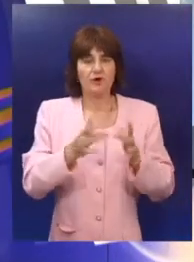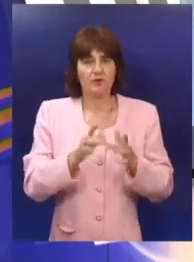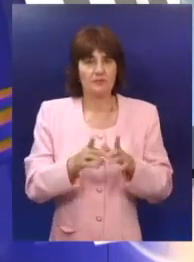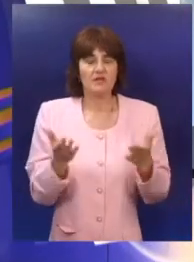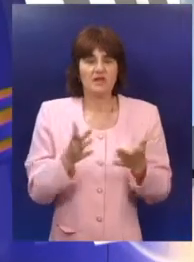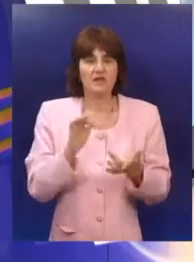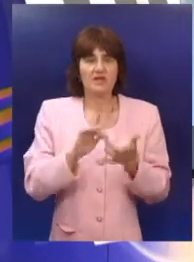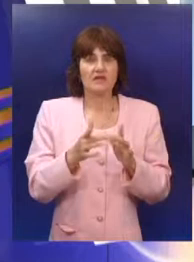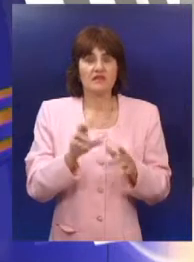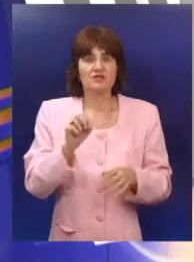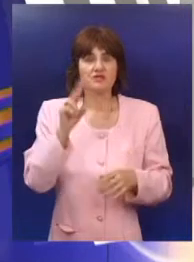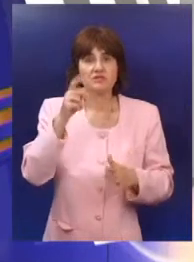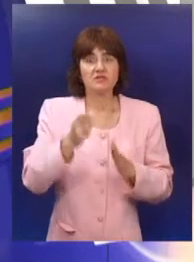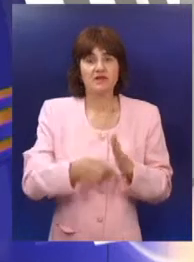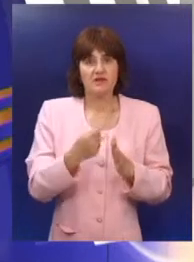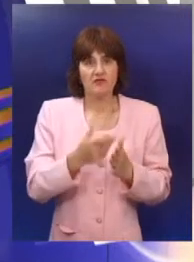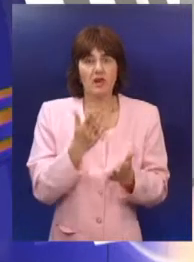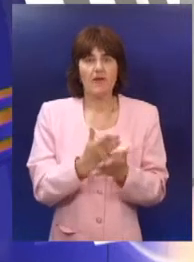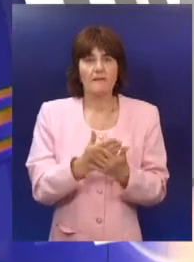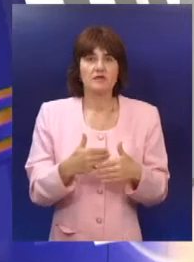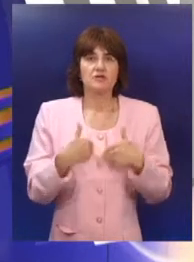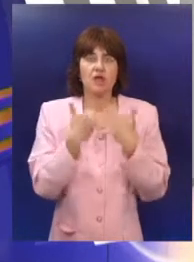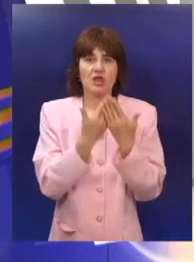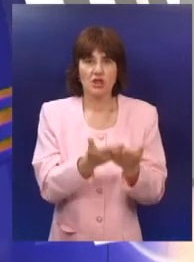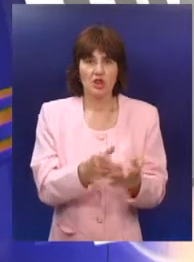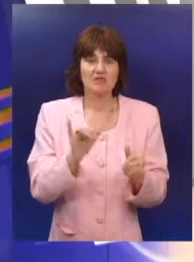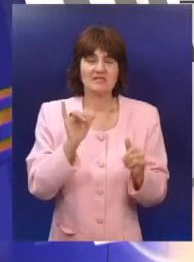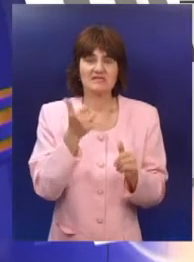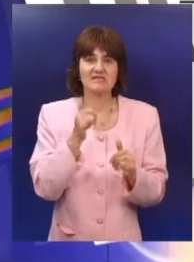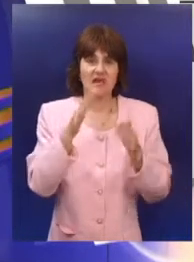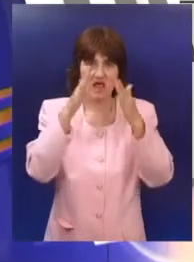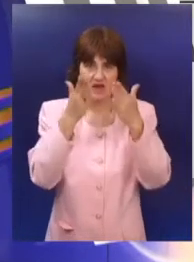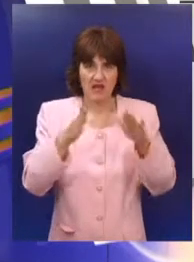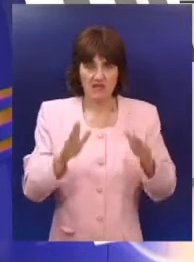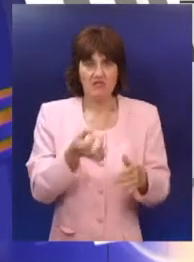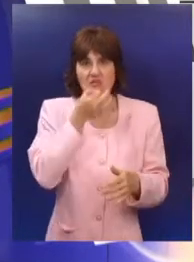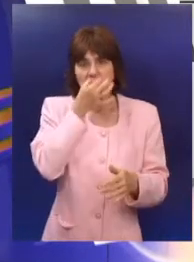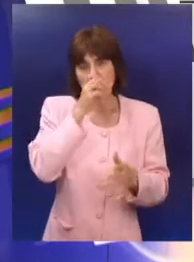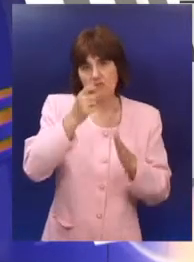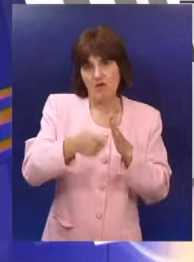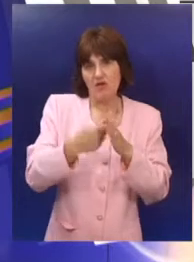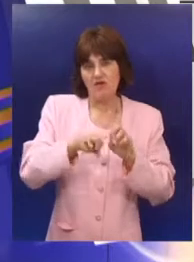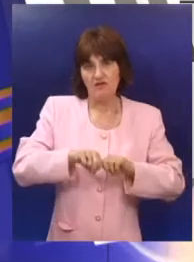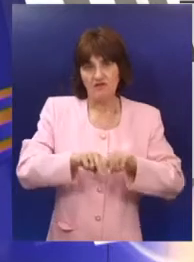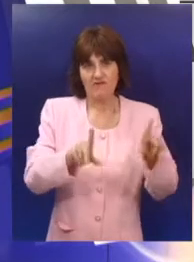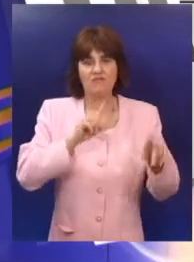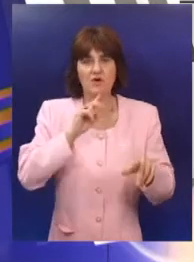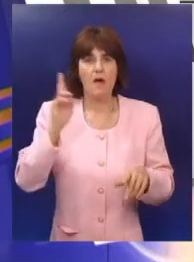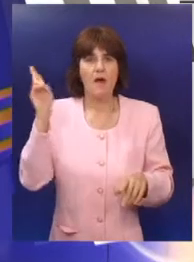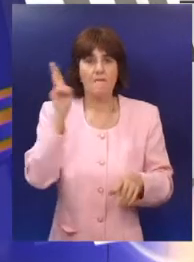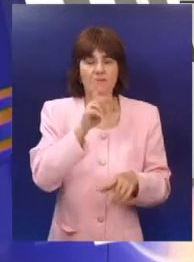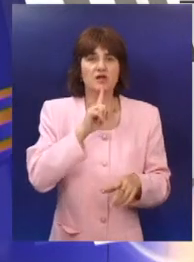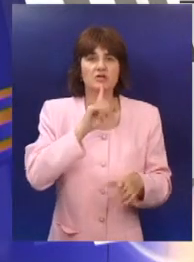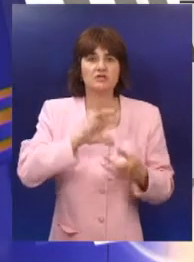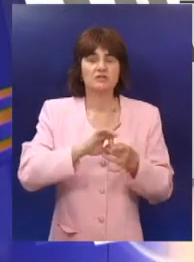takmičarskog programa, u kojem se nadmeće 13 filmova, bit će dodeljene nagrade Zlatni toranj za najbolji film i Palički toranj za